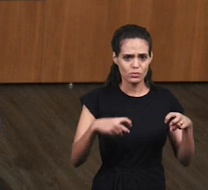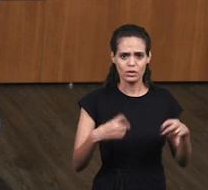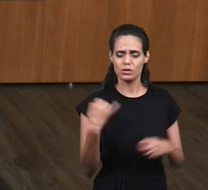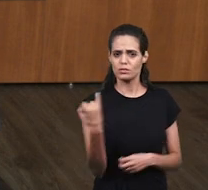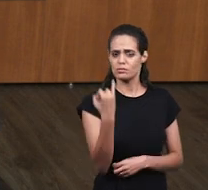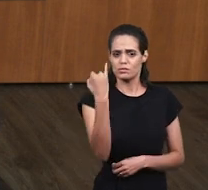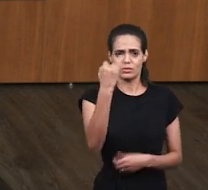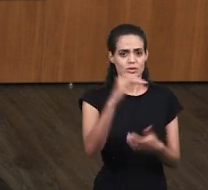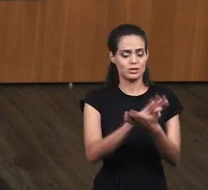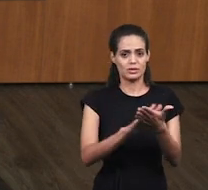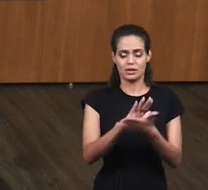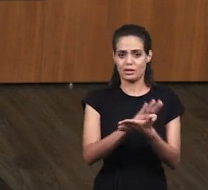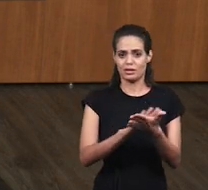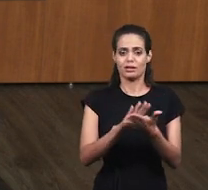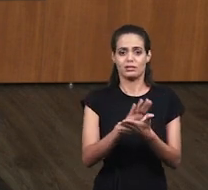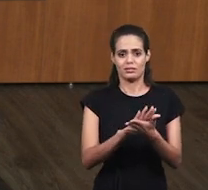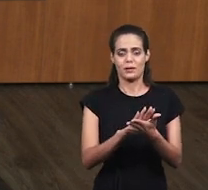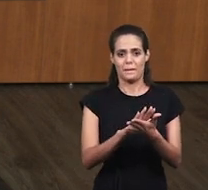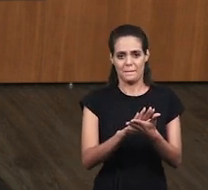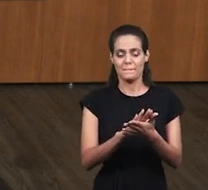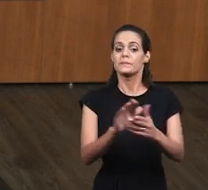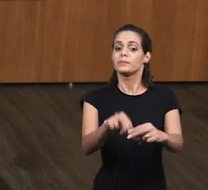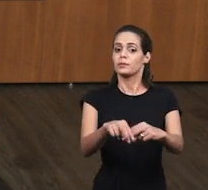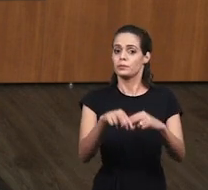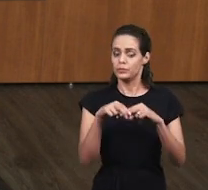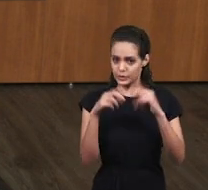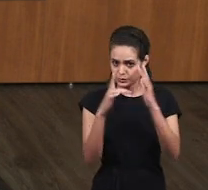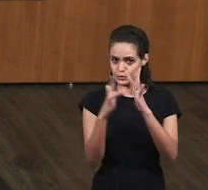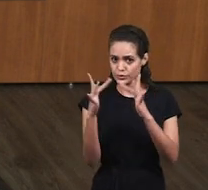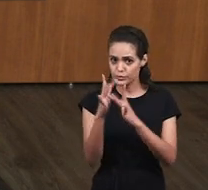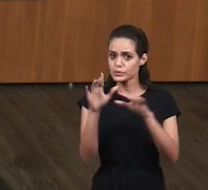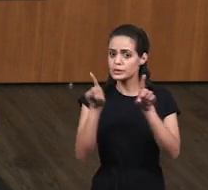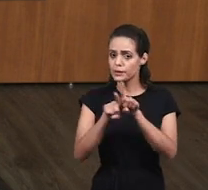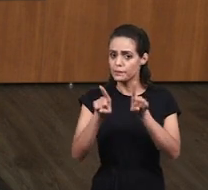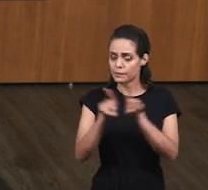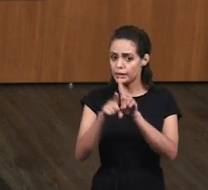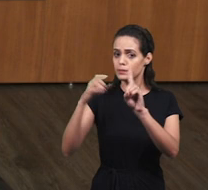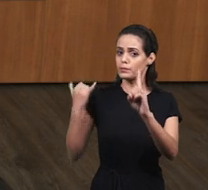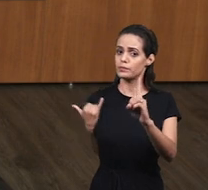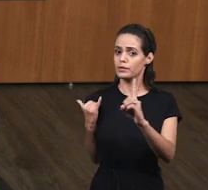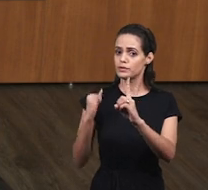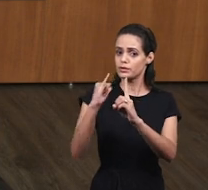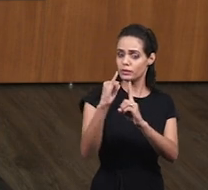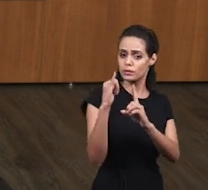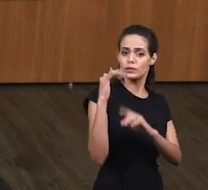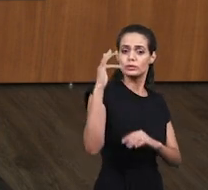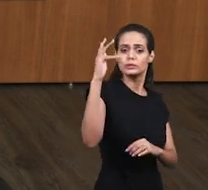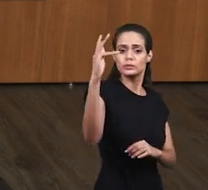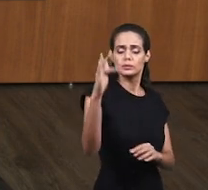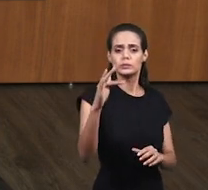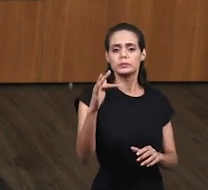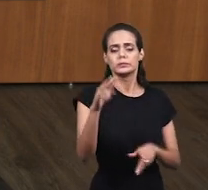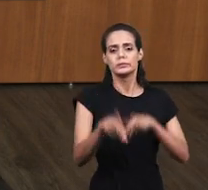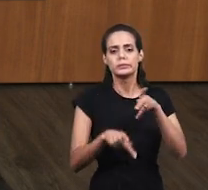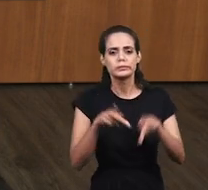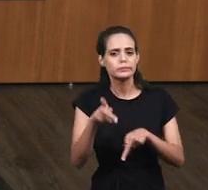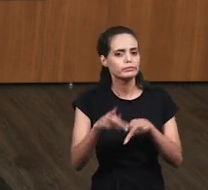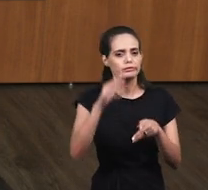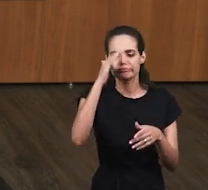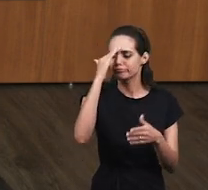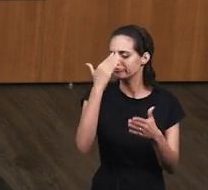Jésus, il a été reçu par son peuple, pas comme roi, mais il a été